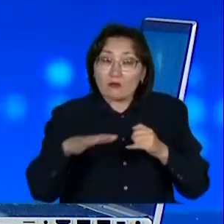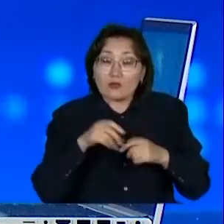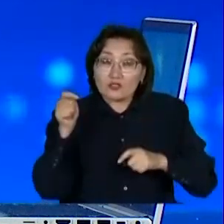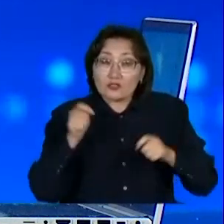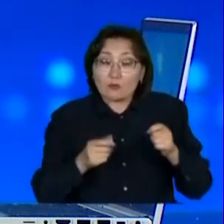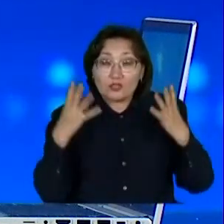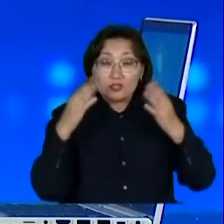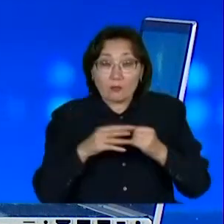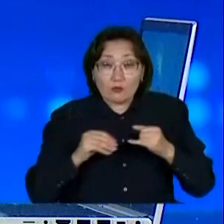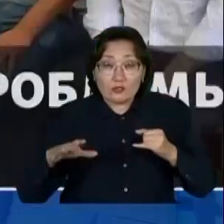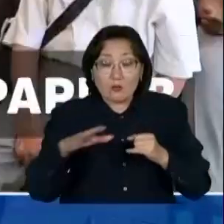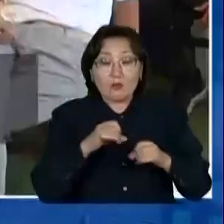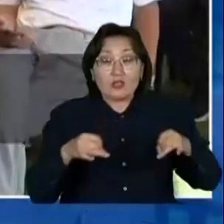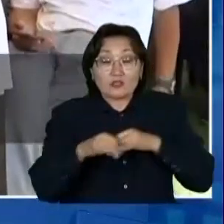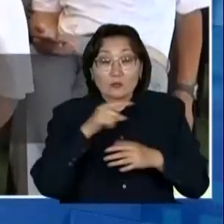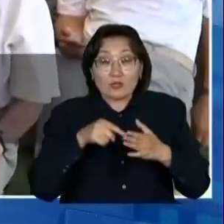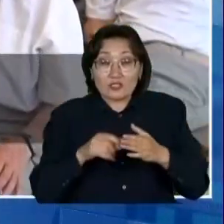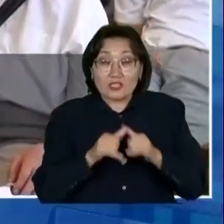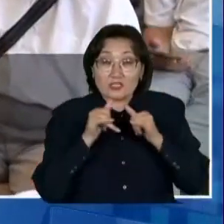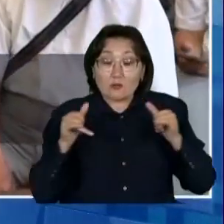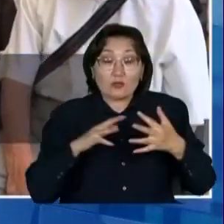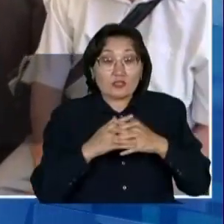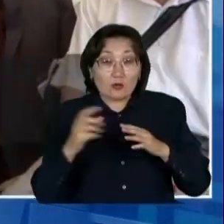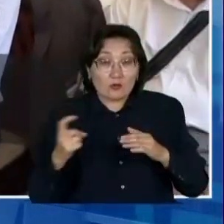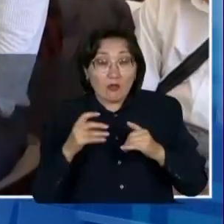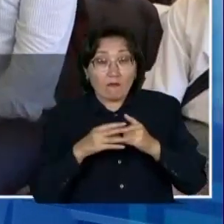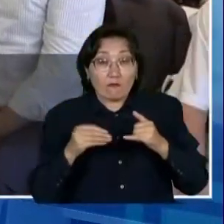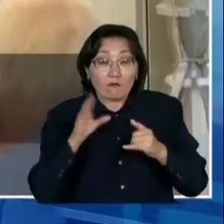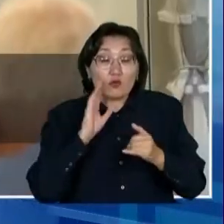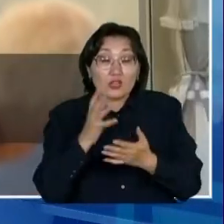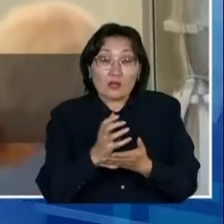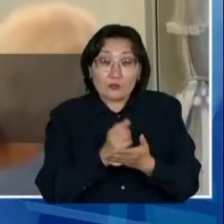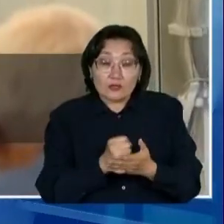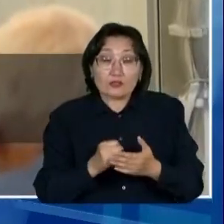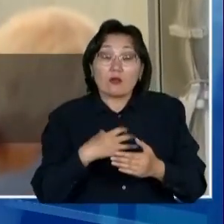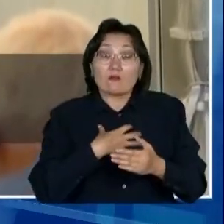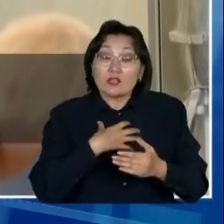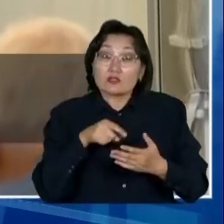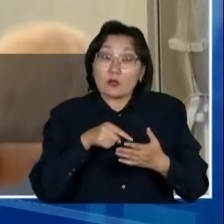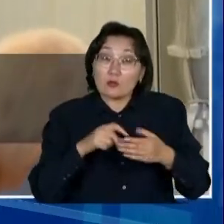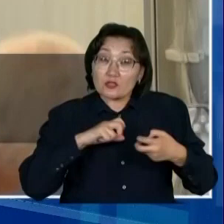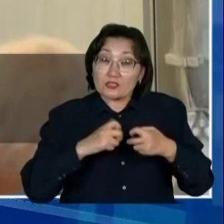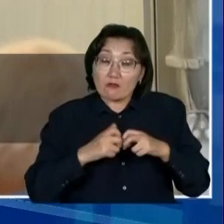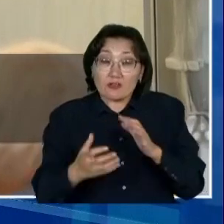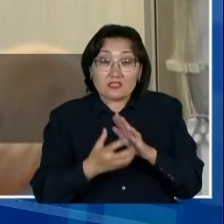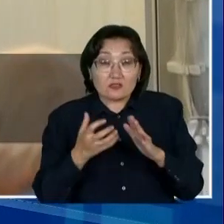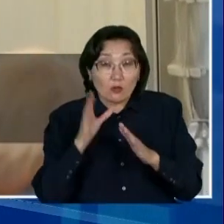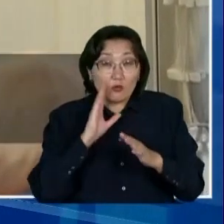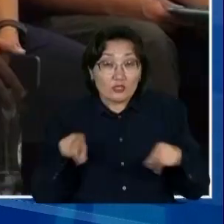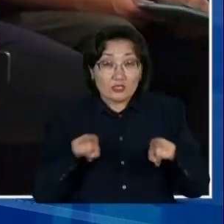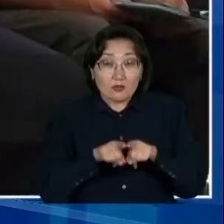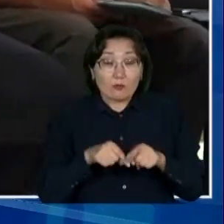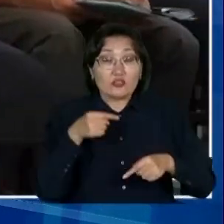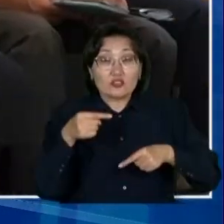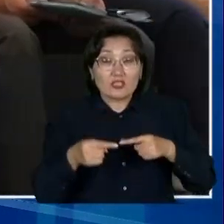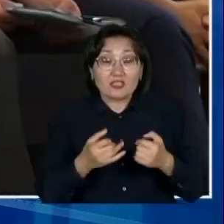рамках встречи обсуждались вопросы развития сельского хозяйства и водных ресурсов. Одним из острых вопросов стала проблема дефицита воды, а также ее